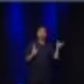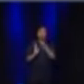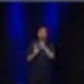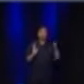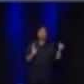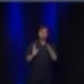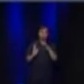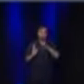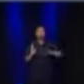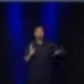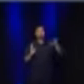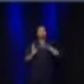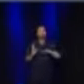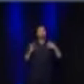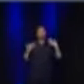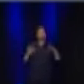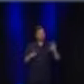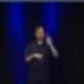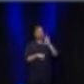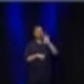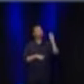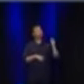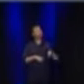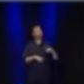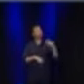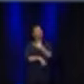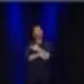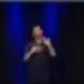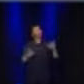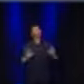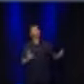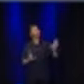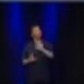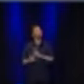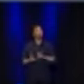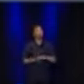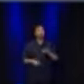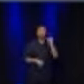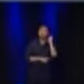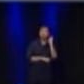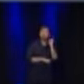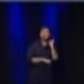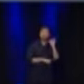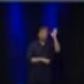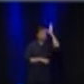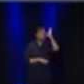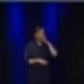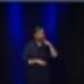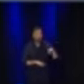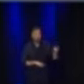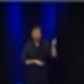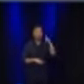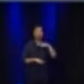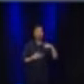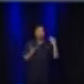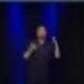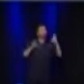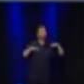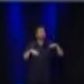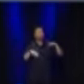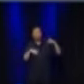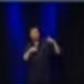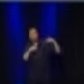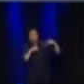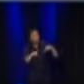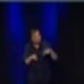ce qui est excellent dans les écoles. Ce que j'aimerais offrir, si, par exemple, les parents, pour X raisons, n'avaient pas donné l'autorisation, parce que c'est un peu